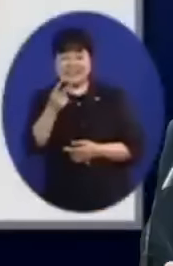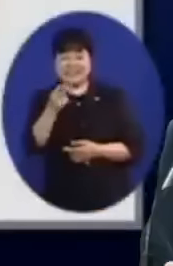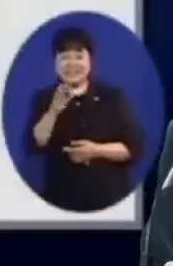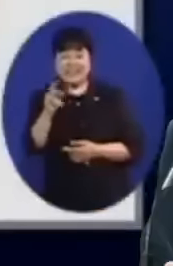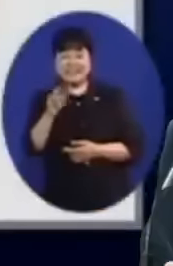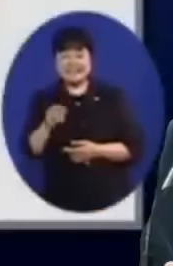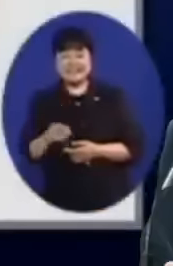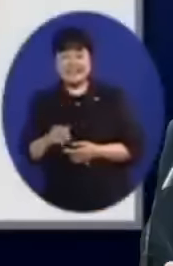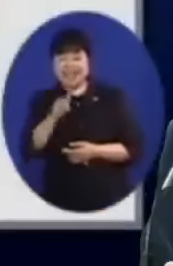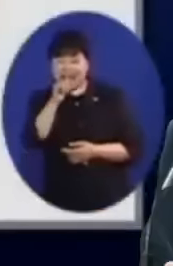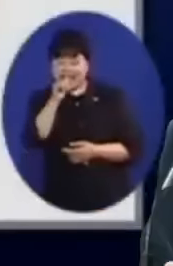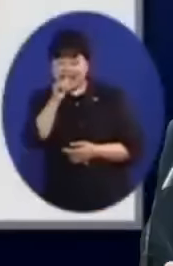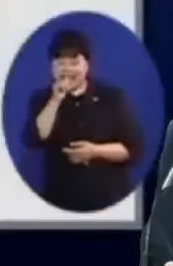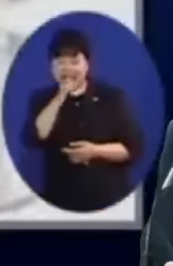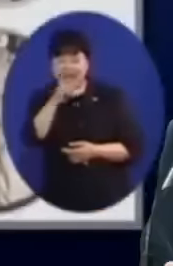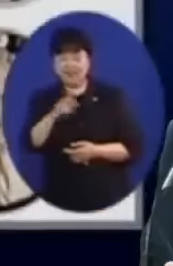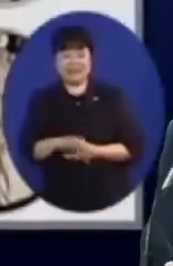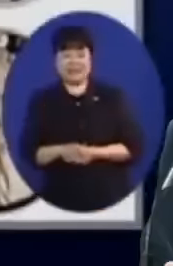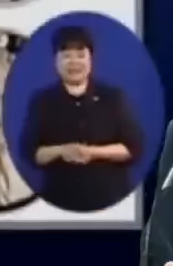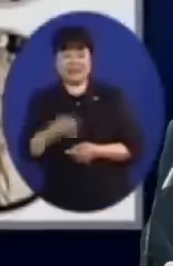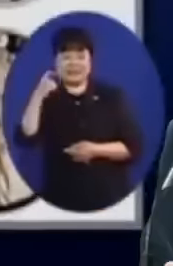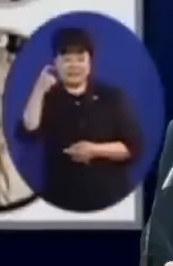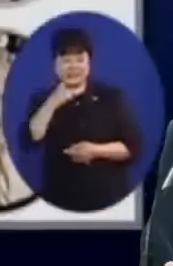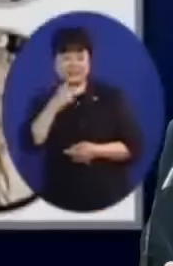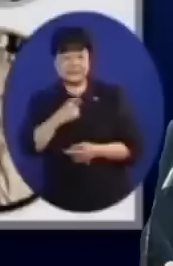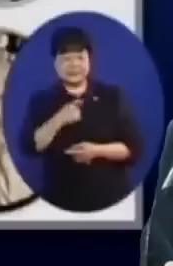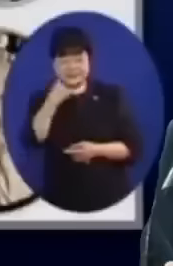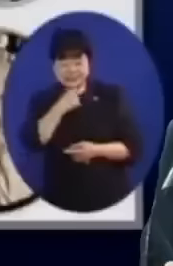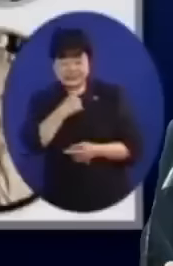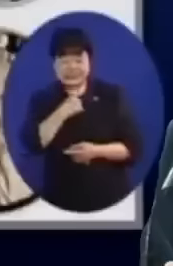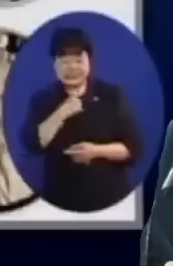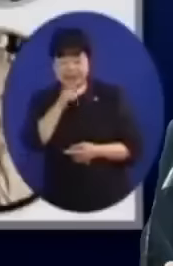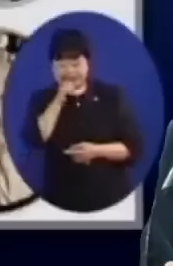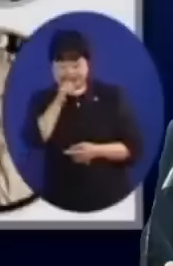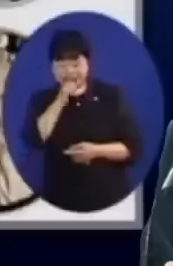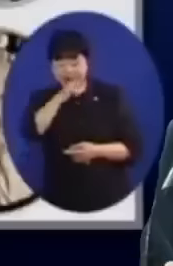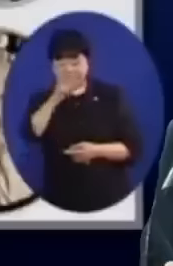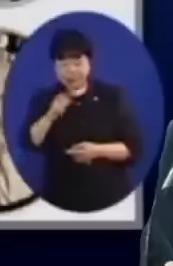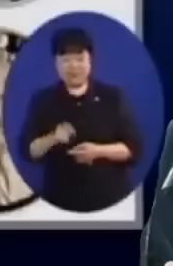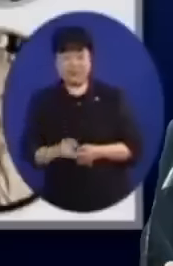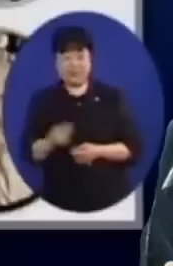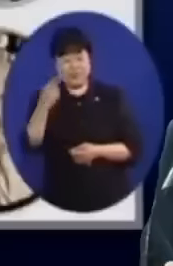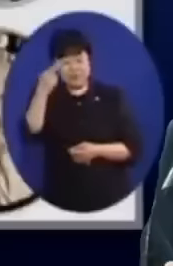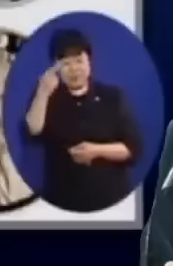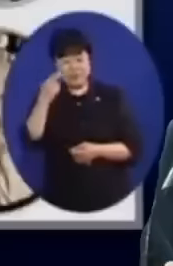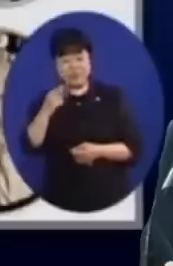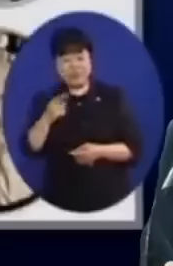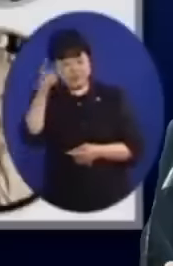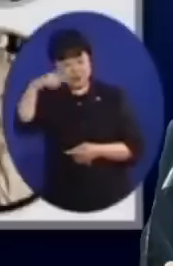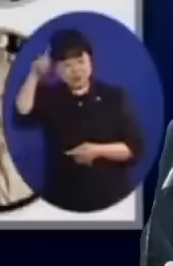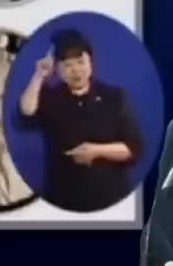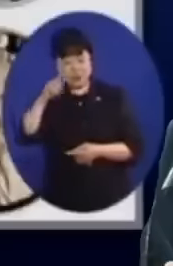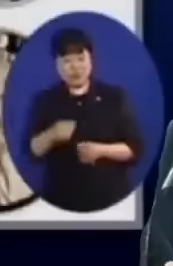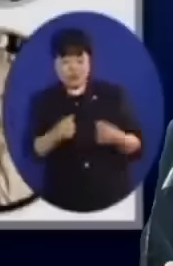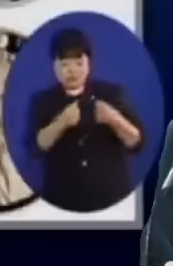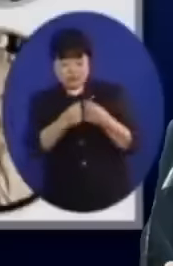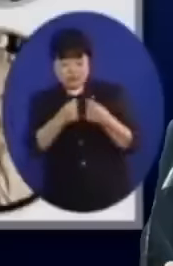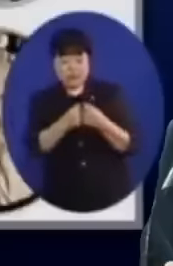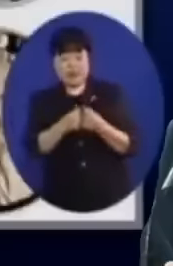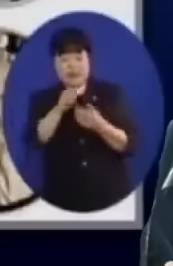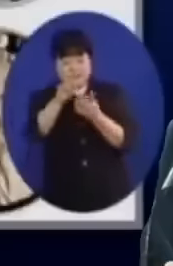새겨졌다가 그 다음에는 은화와 금화에 넣게 되는 것입니다. 그리고 1952년 미국이 소련과 냉전을 벌이고 있던